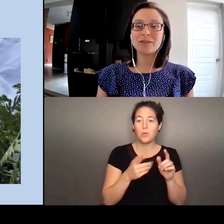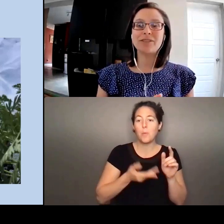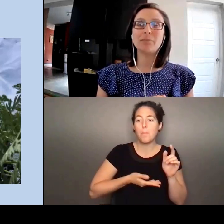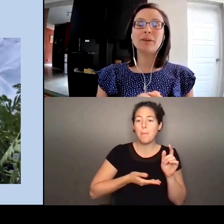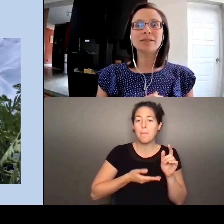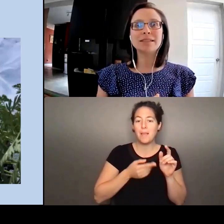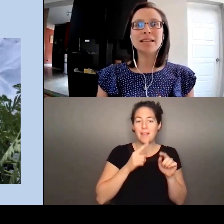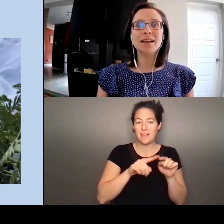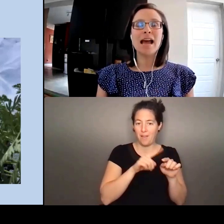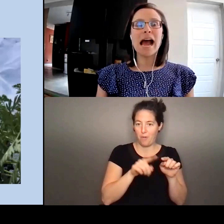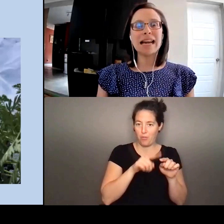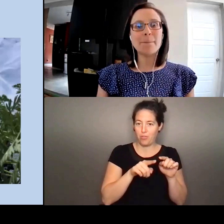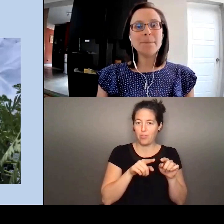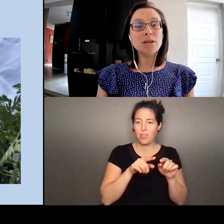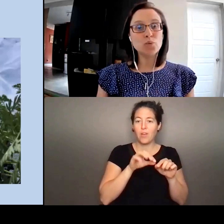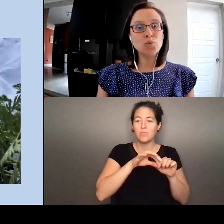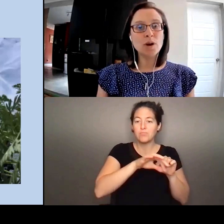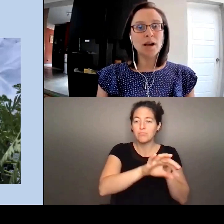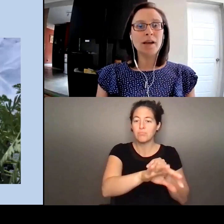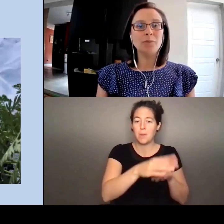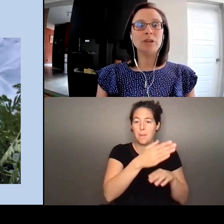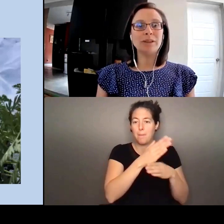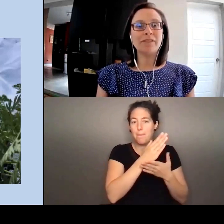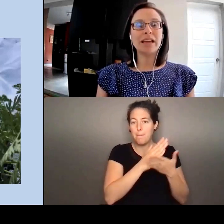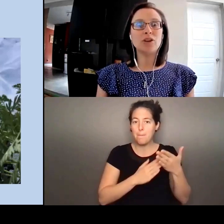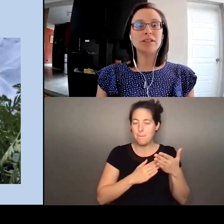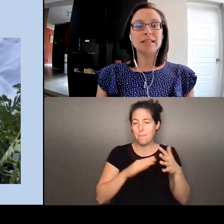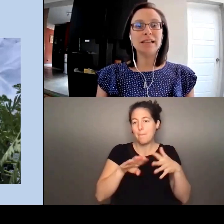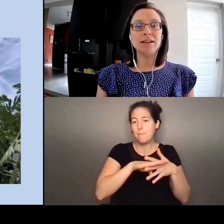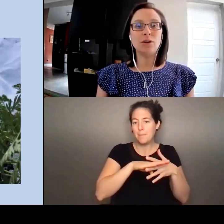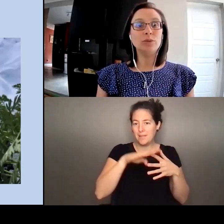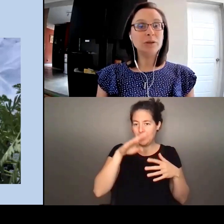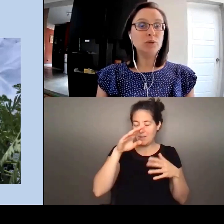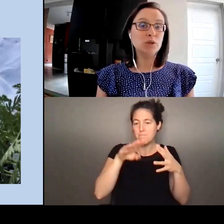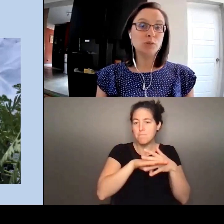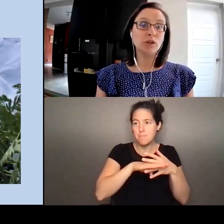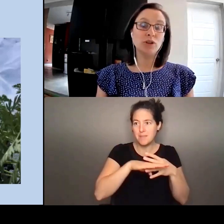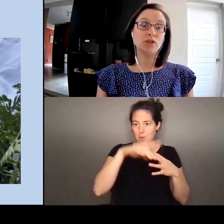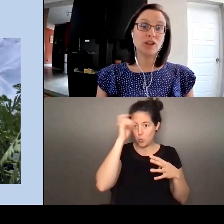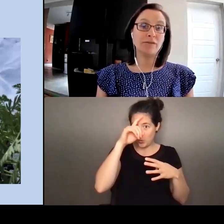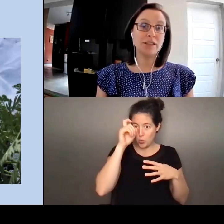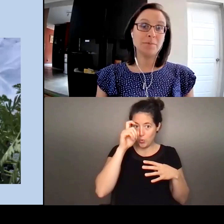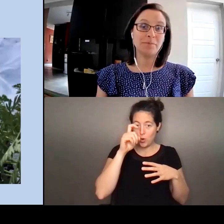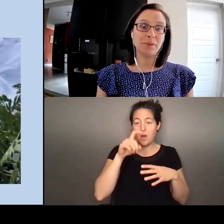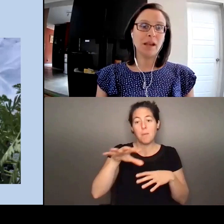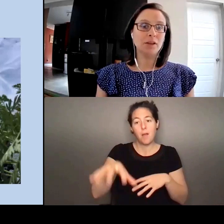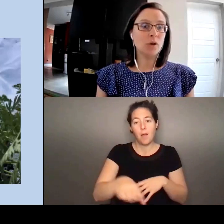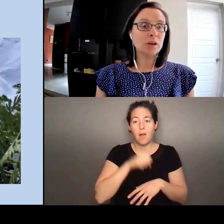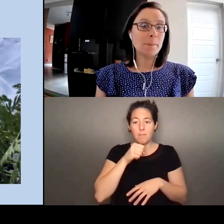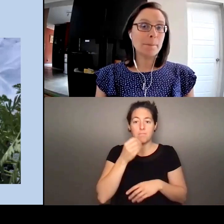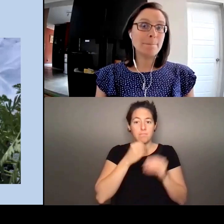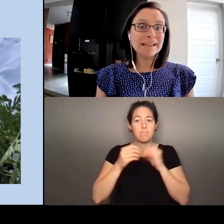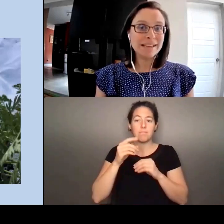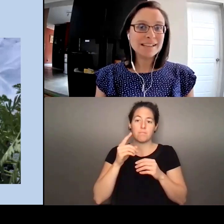carottes qu'on avait plantés à la mi-août, puis qu'on avait récoltés au début du mois de janvier.